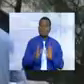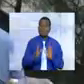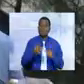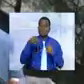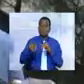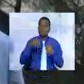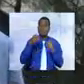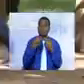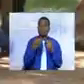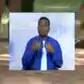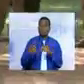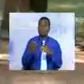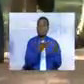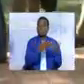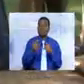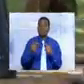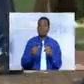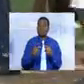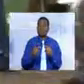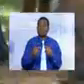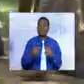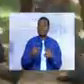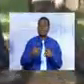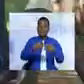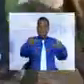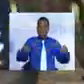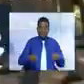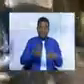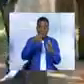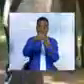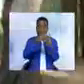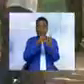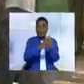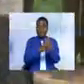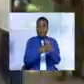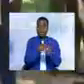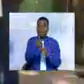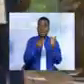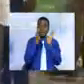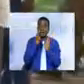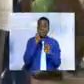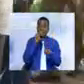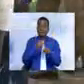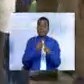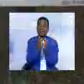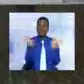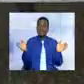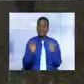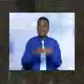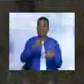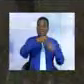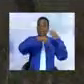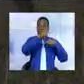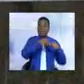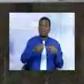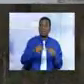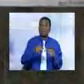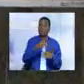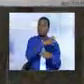le maximum de talent. Les cibles identifiées, la Direction générale des transports, la CMDT, compagnie malienne